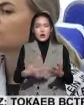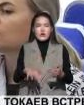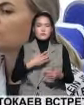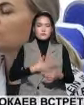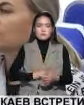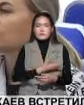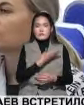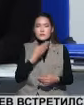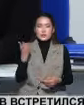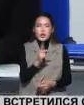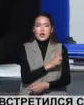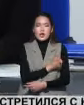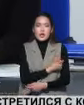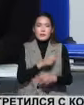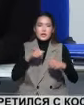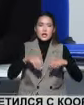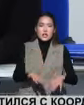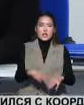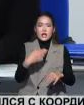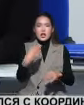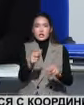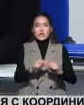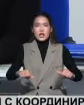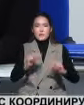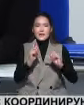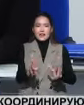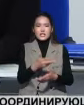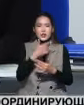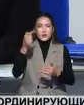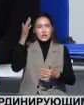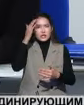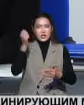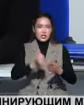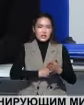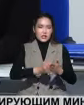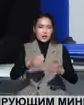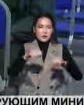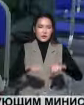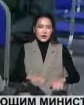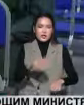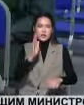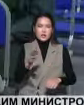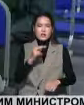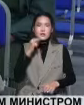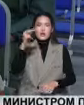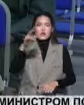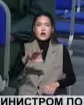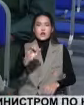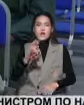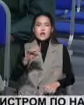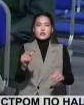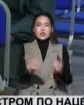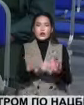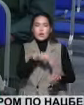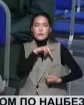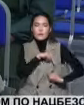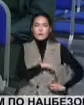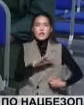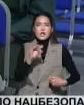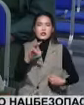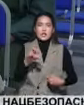Между тем, медики с решением жилищной комиссии не согласны и намерены отстаивать свои права. Они уже обратились в антикоррупционную службу, акимат и